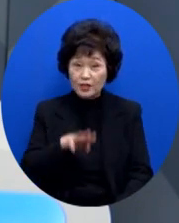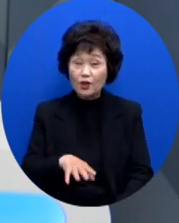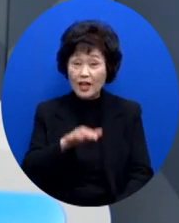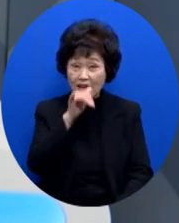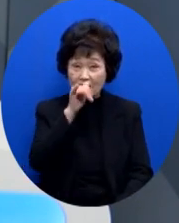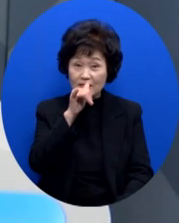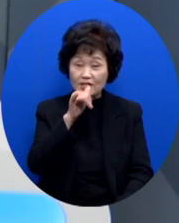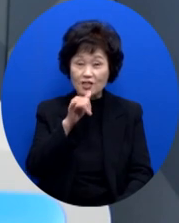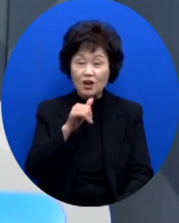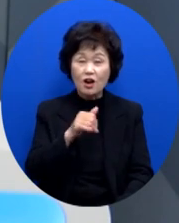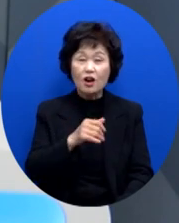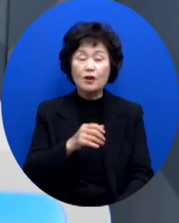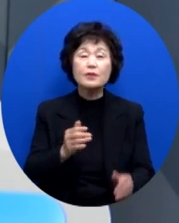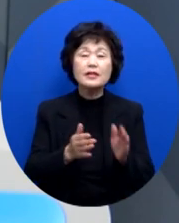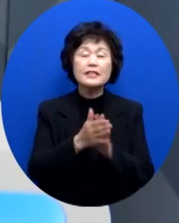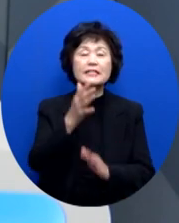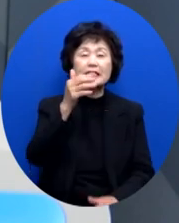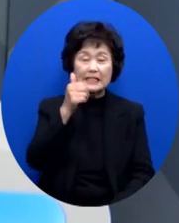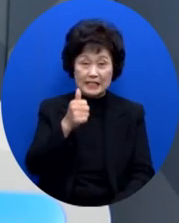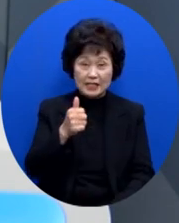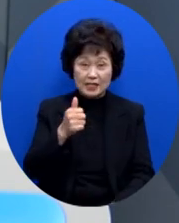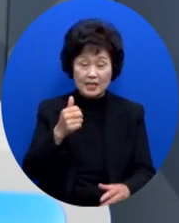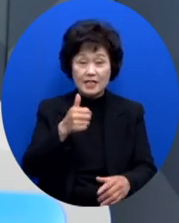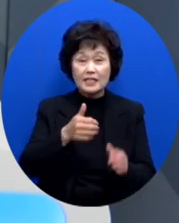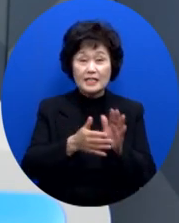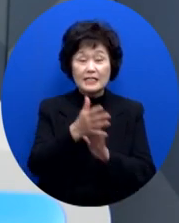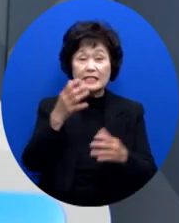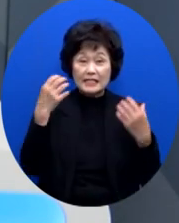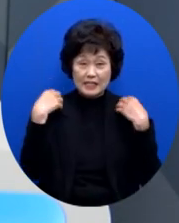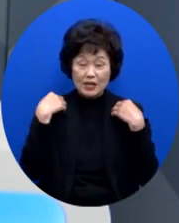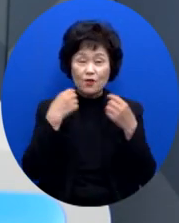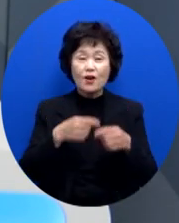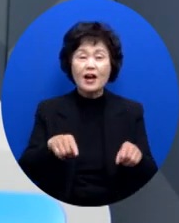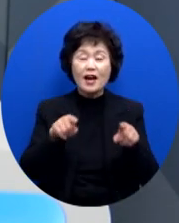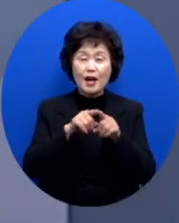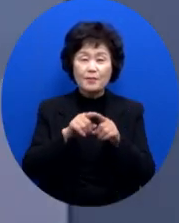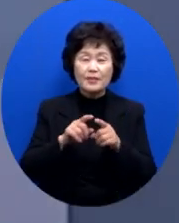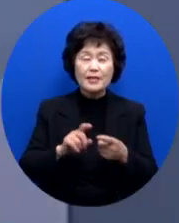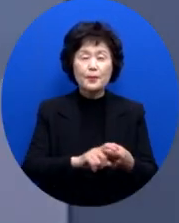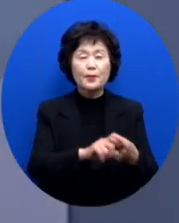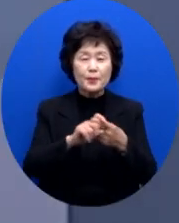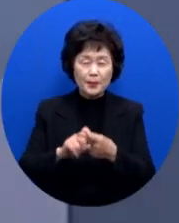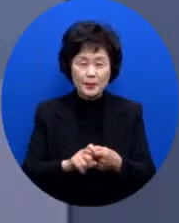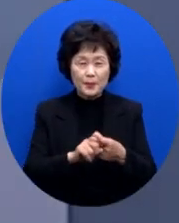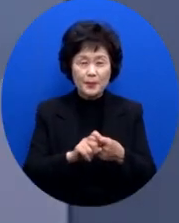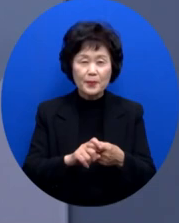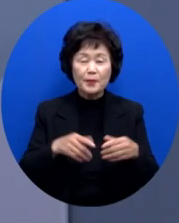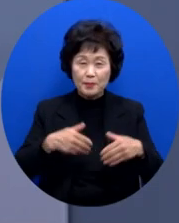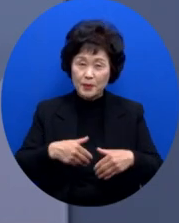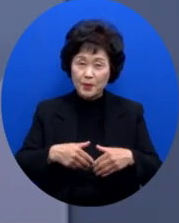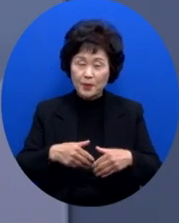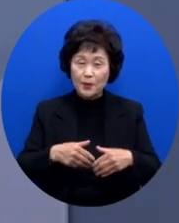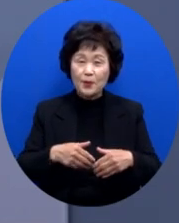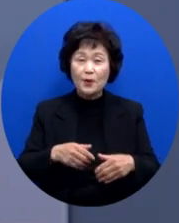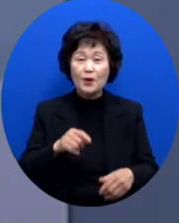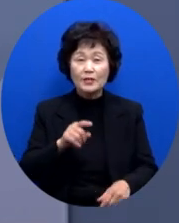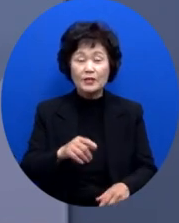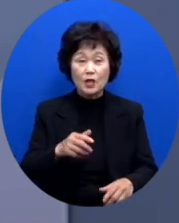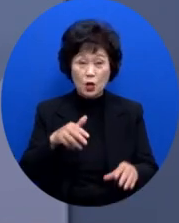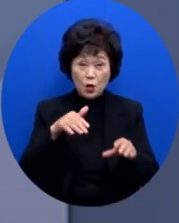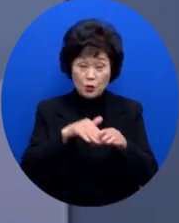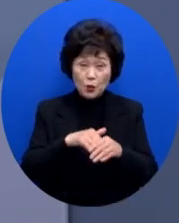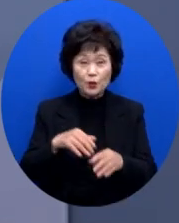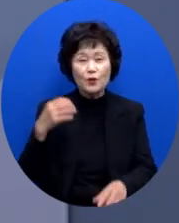지자체, 부천시청과 긴밀한 협조를 맺는 것이 어느 것보다 중요한 것 같아요. 특별히 부천시에는 이렇게